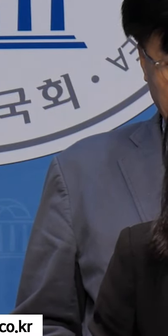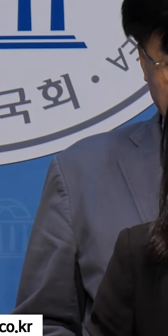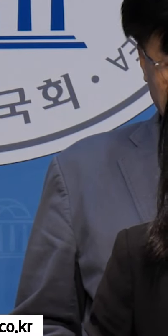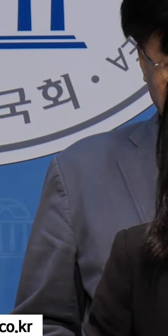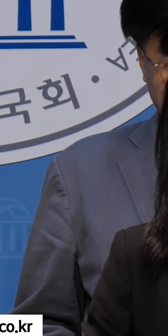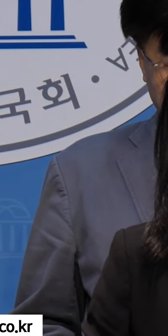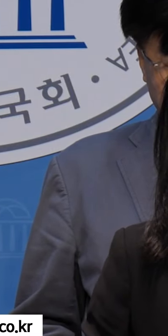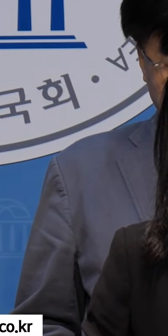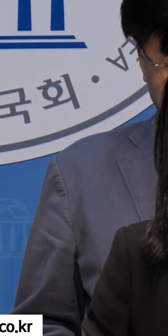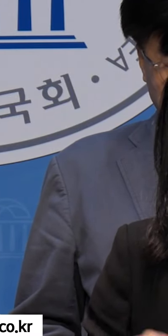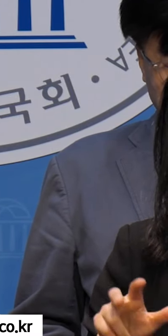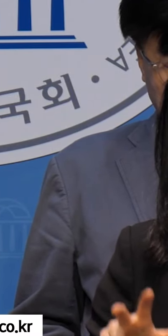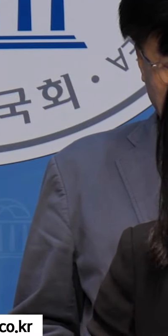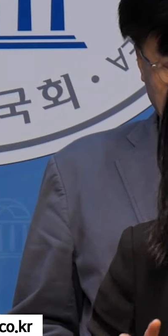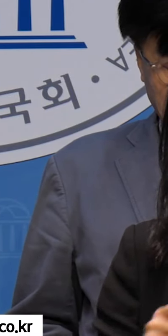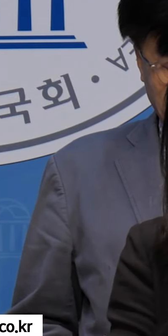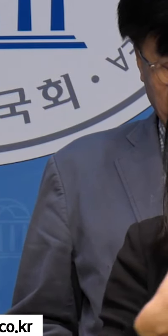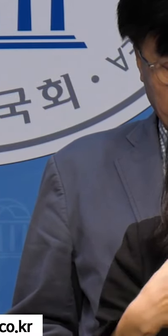이런 상황을